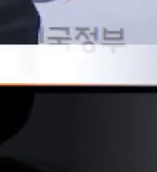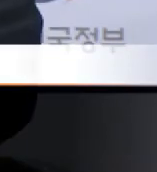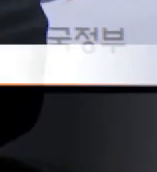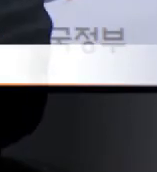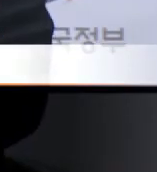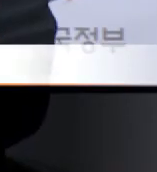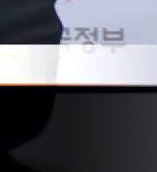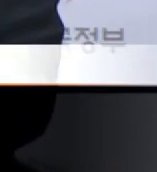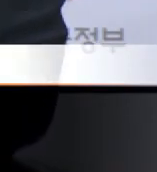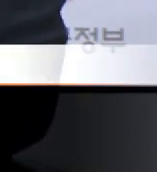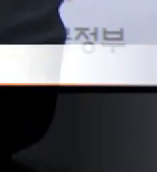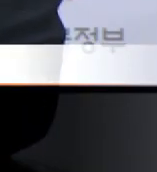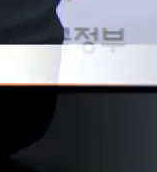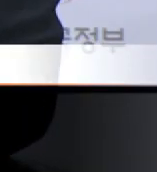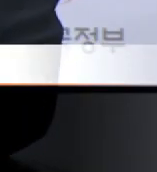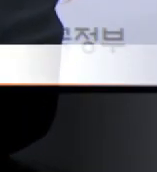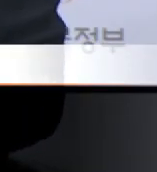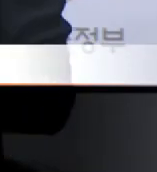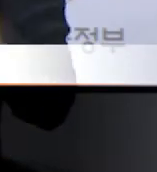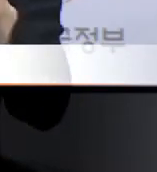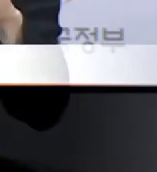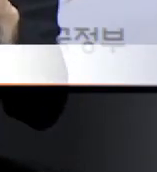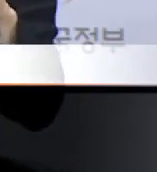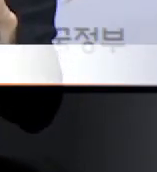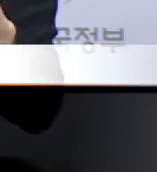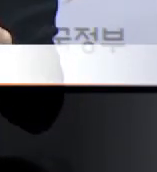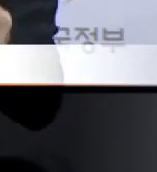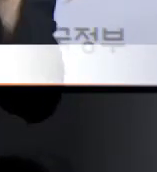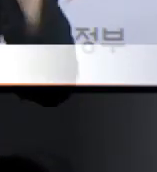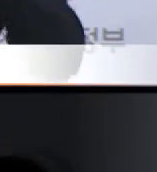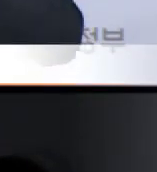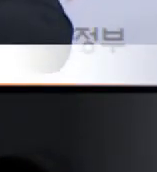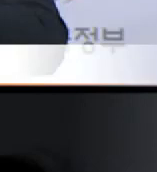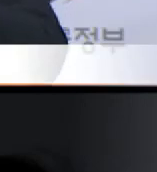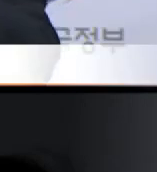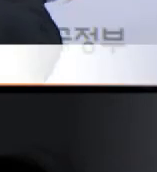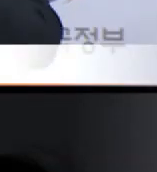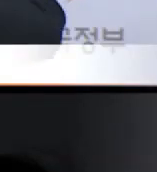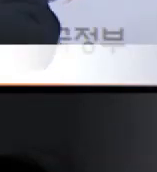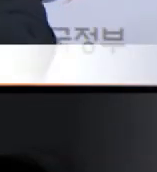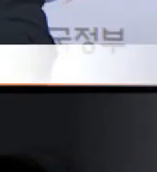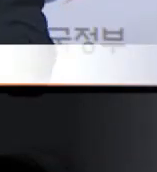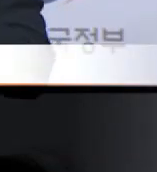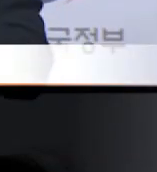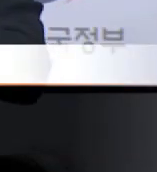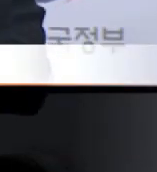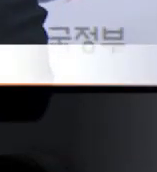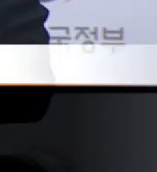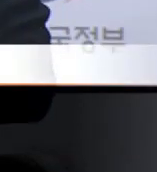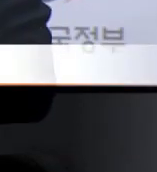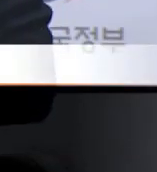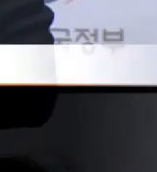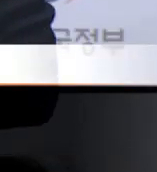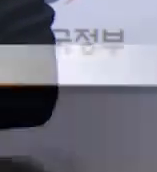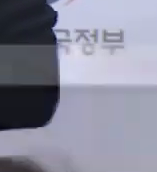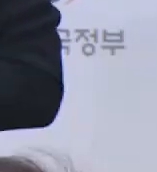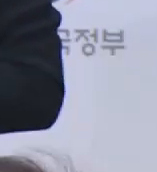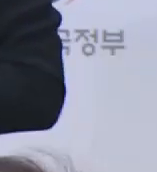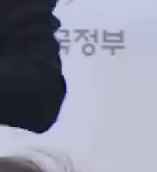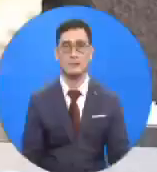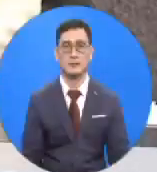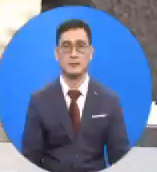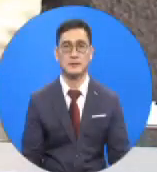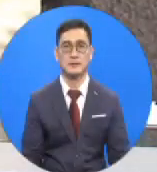않은 10명의 대해서 오늘 10시 30분 경찰에 고발 조치할 계획입니다